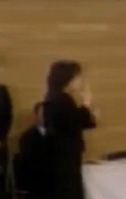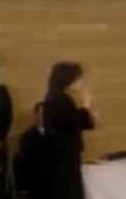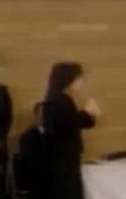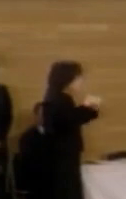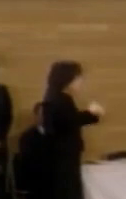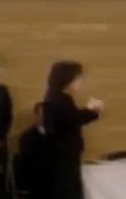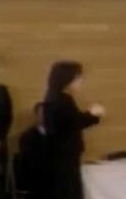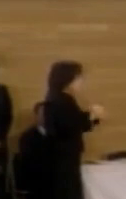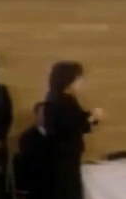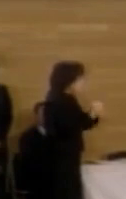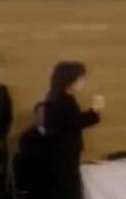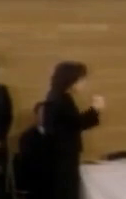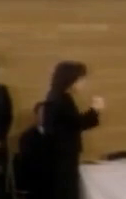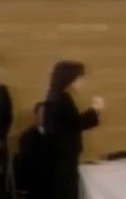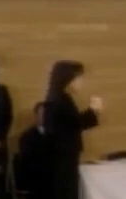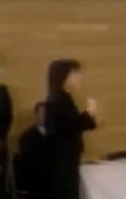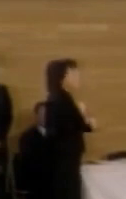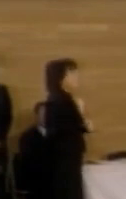ません。